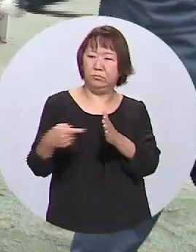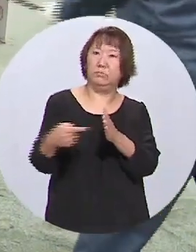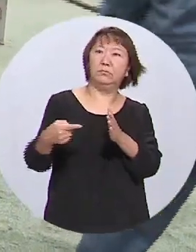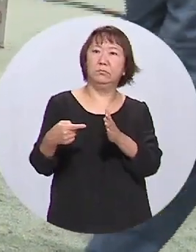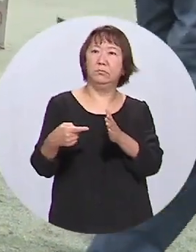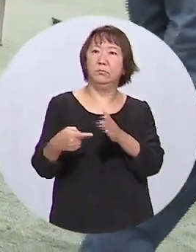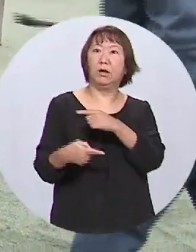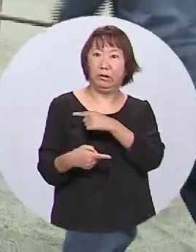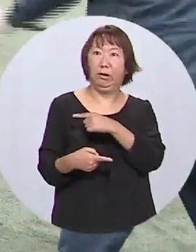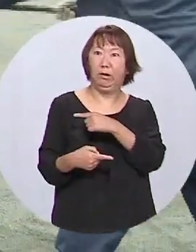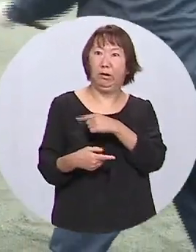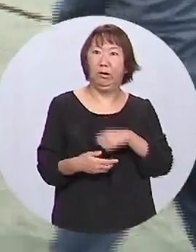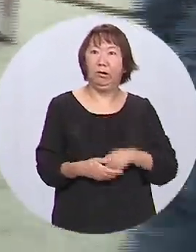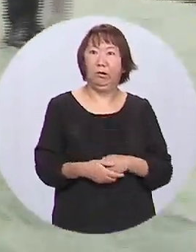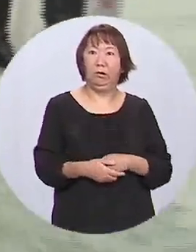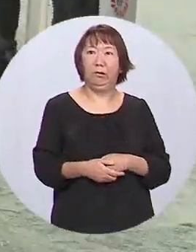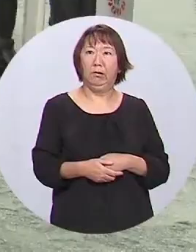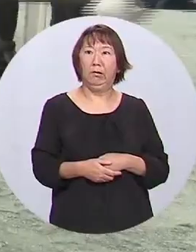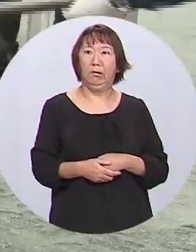いてる。